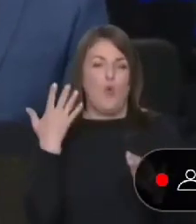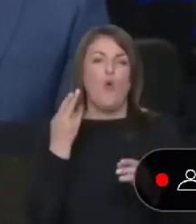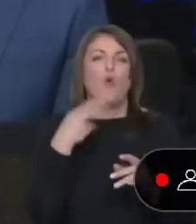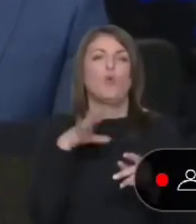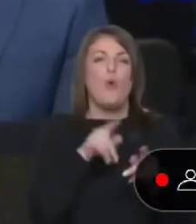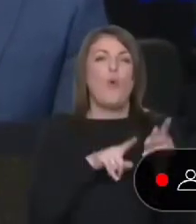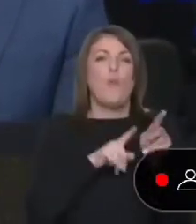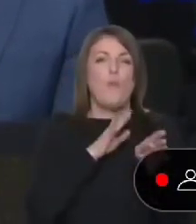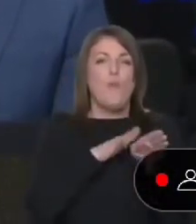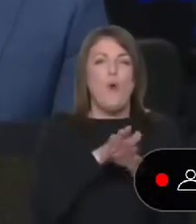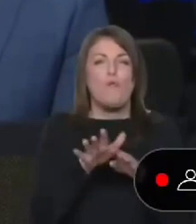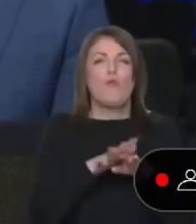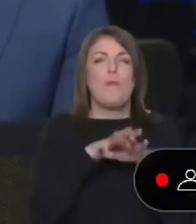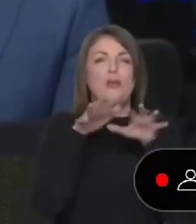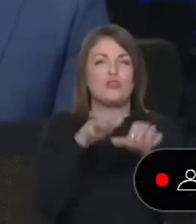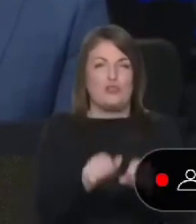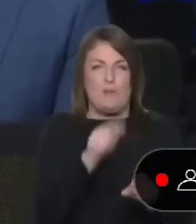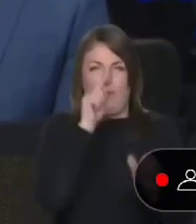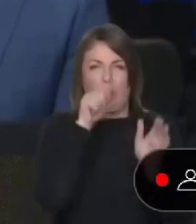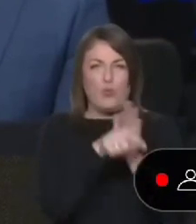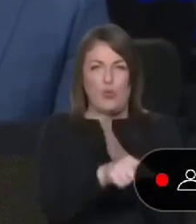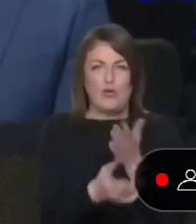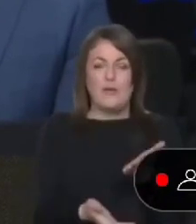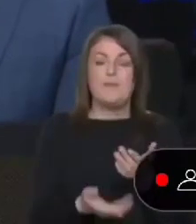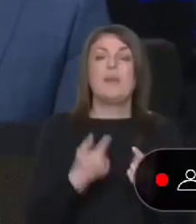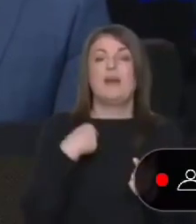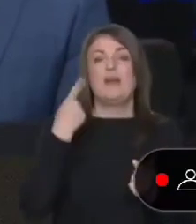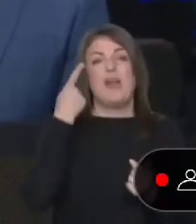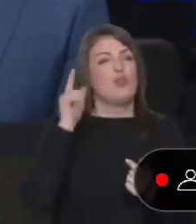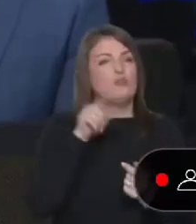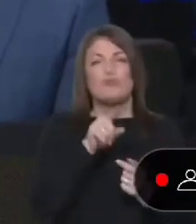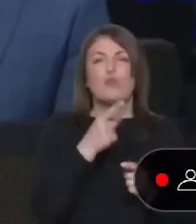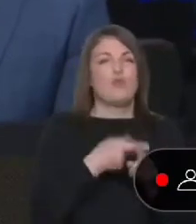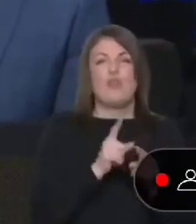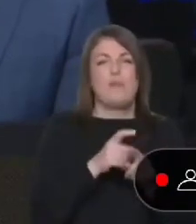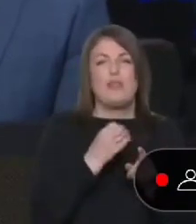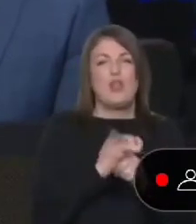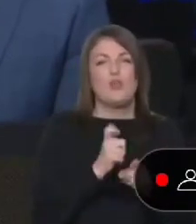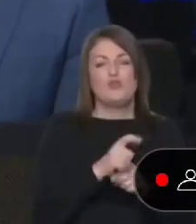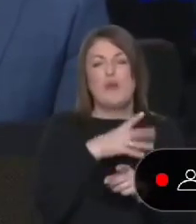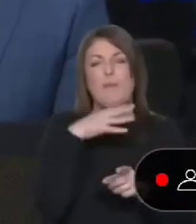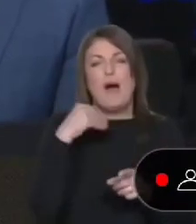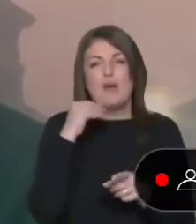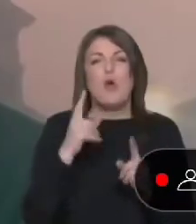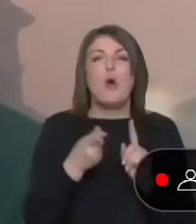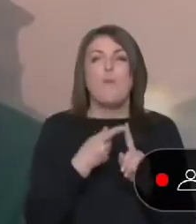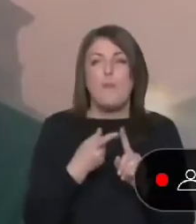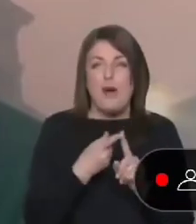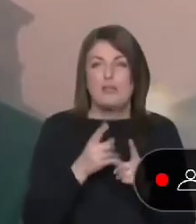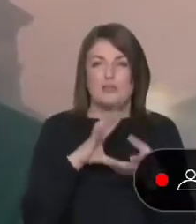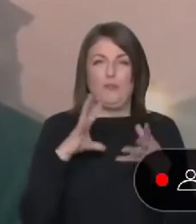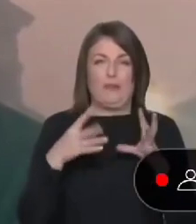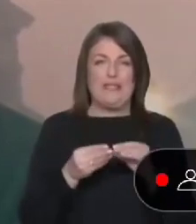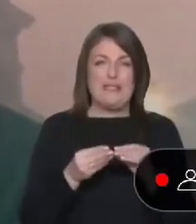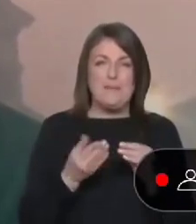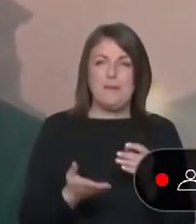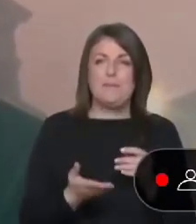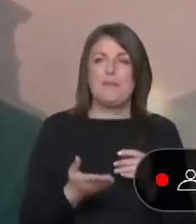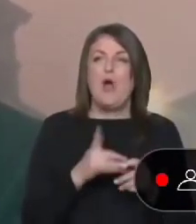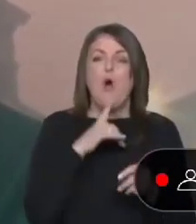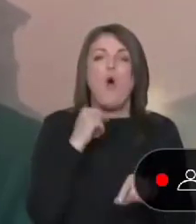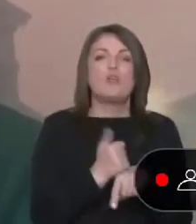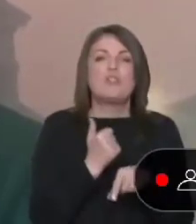повномасштабного вторгнення Я думаю що їх не дуже багато я ж кажу по-перше В принципі